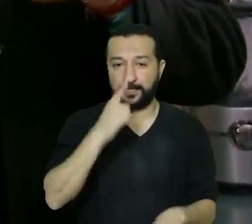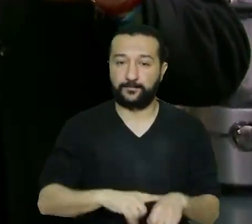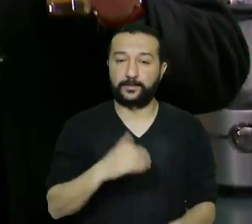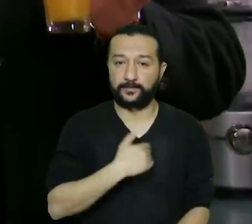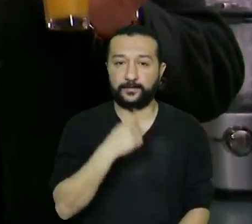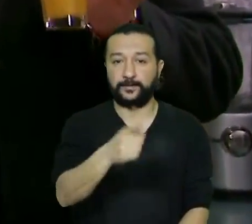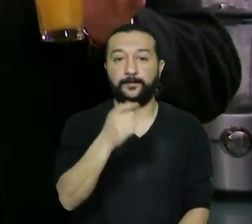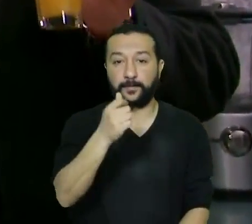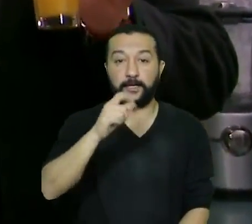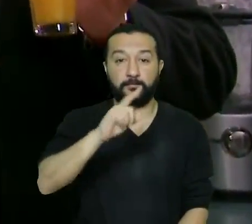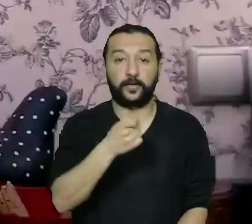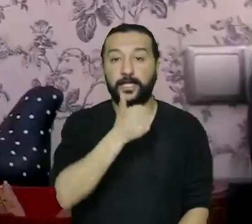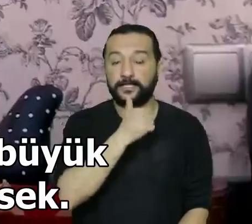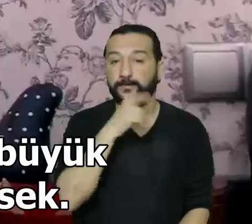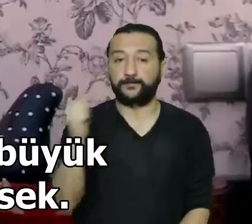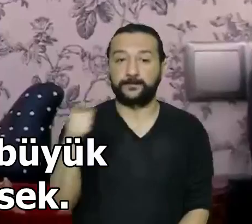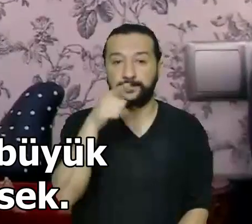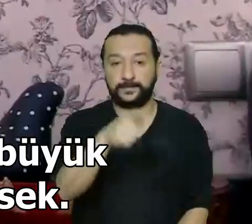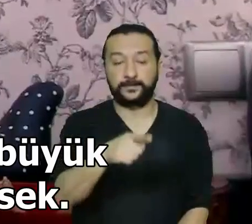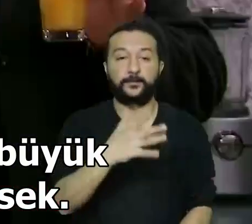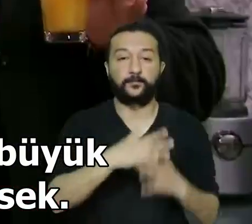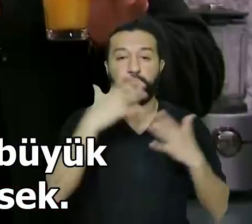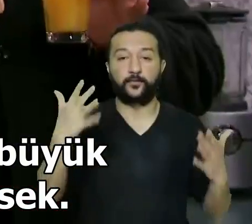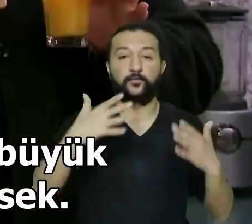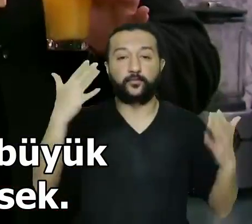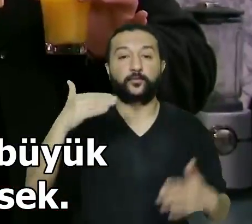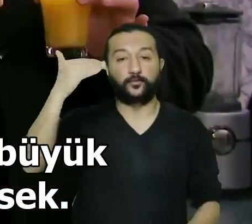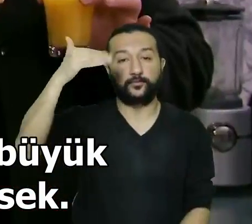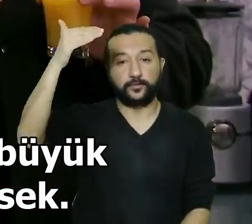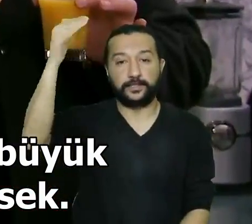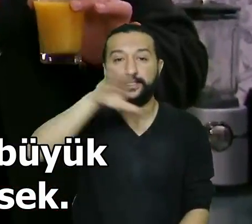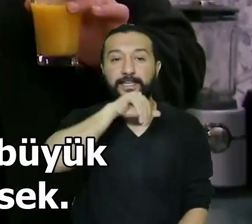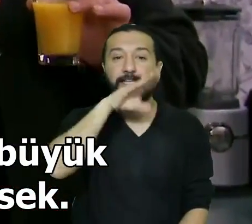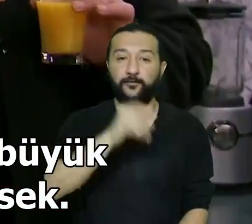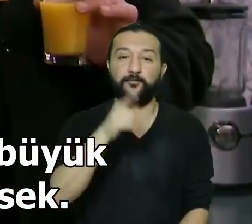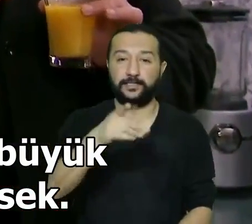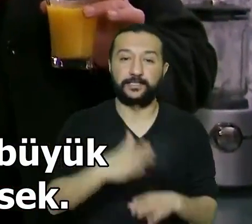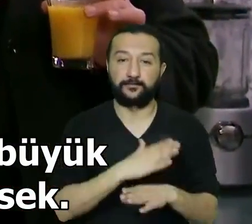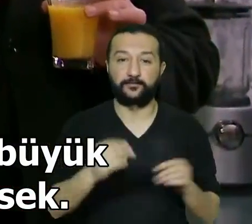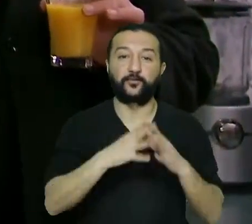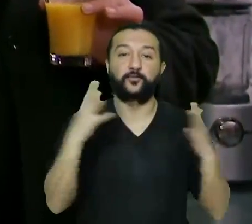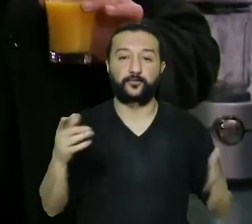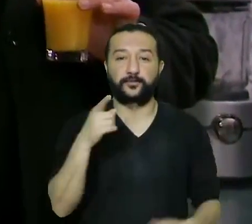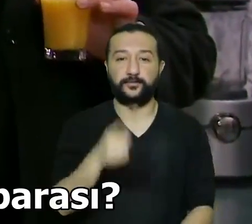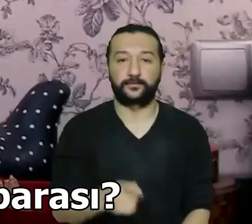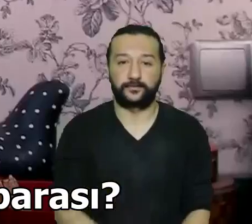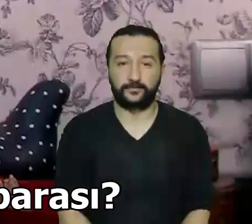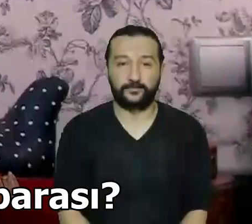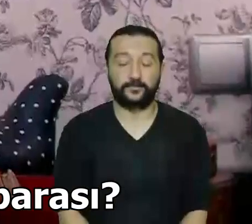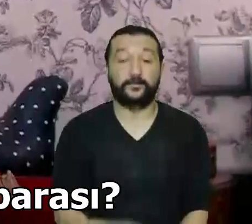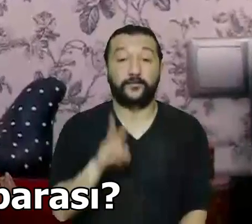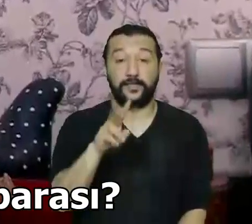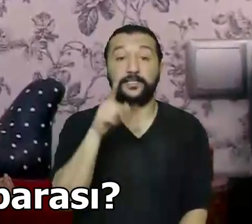ki parayı bulan adamın senin büyük dedem olma ihtimali çok yüksek.